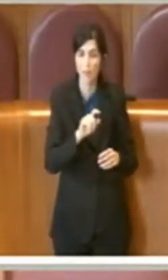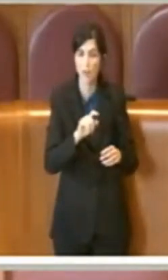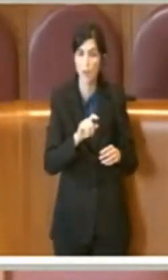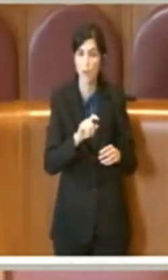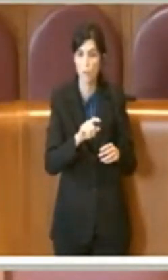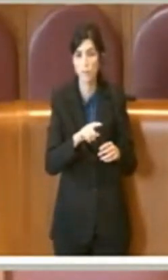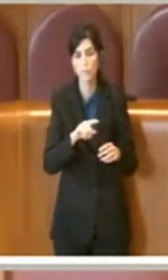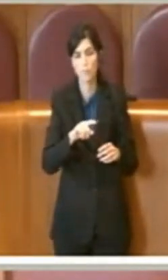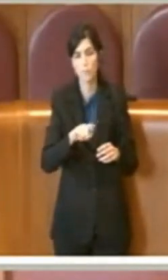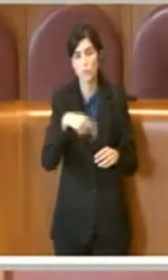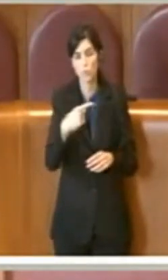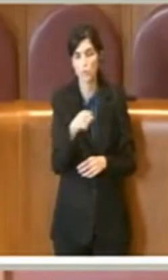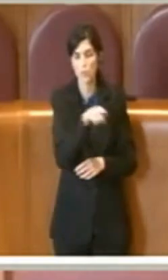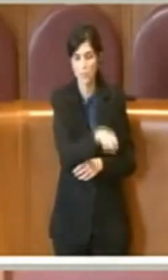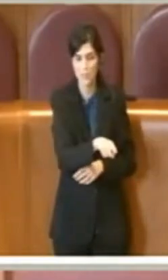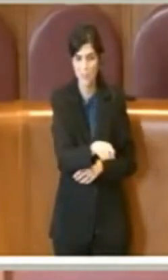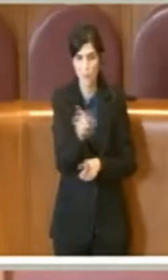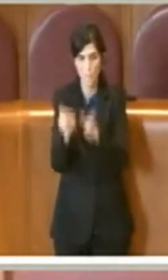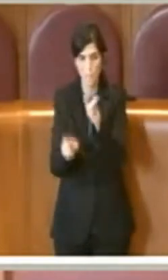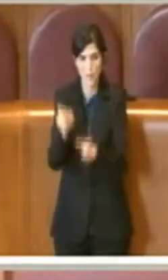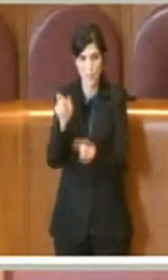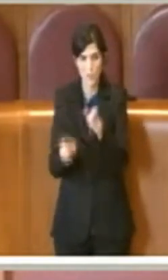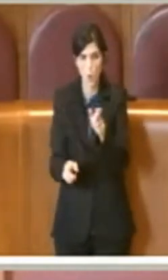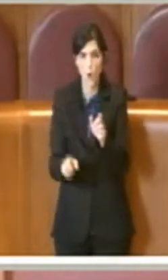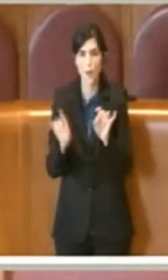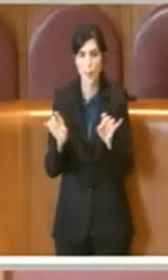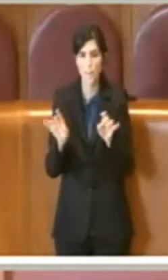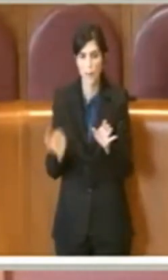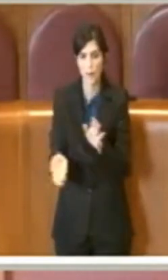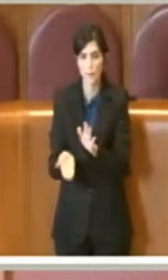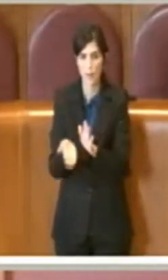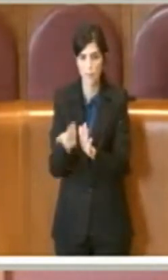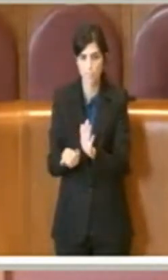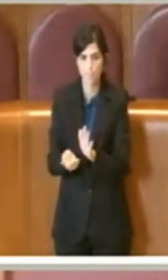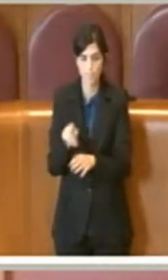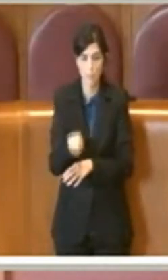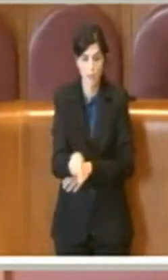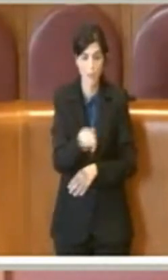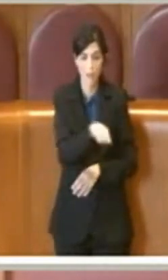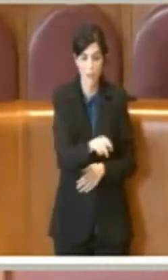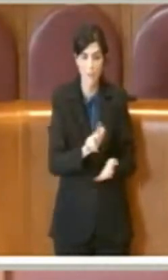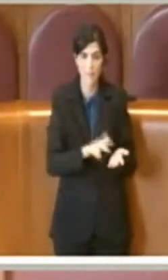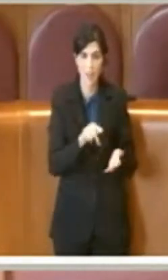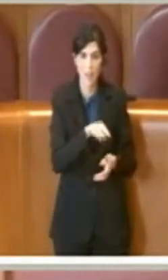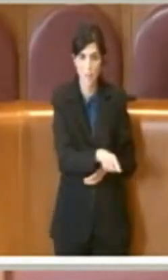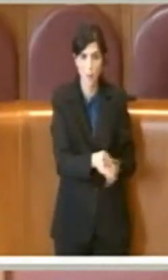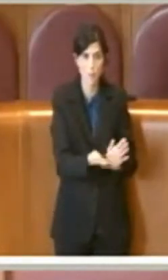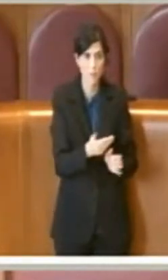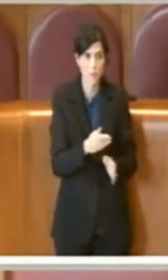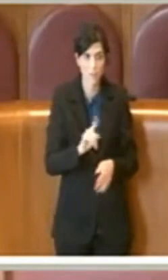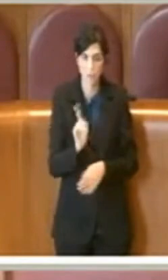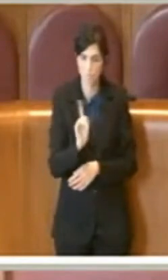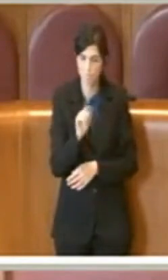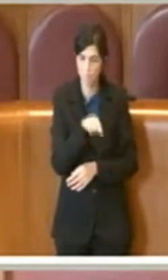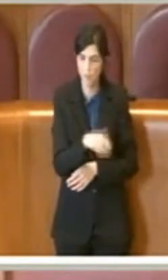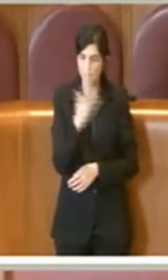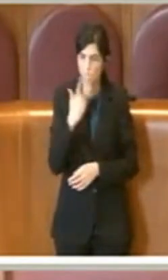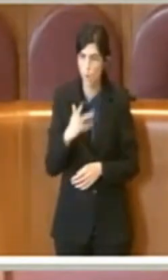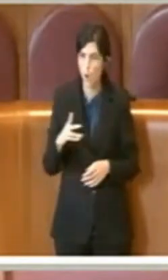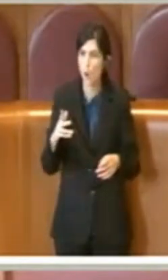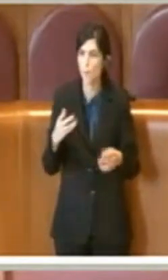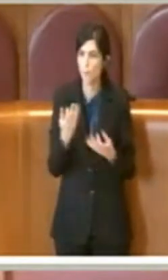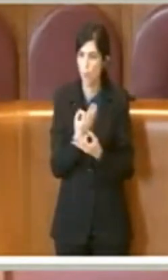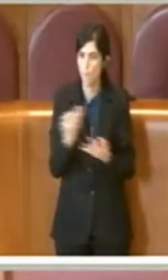della libertà ovviamente andrebbe cambiato anche questa delibera e noi invece vogliamo fare una cosa fatta bene